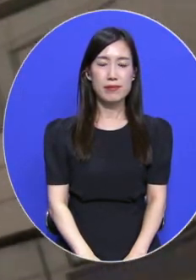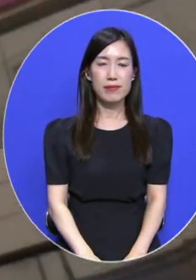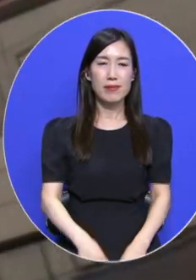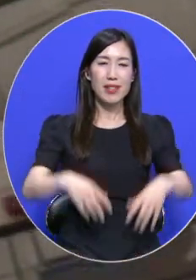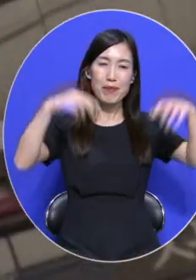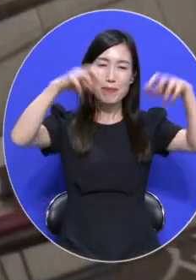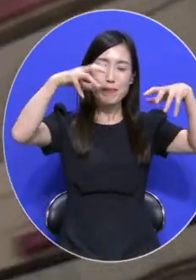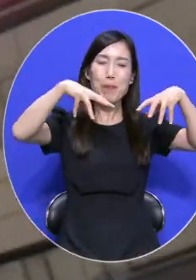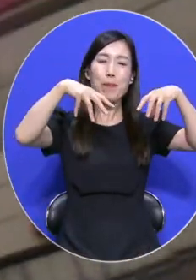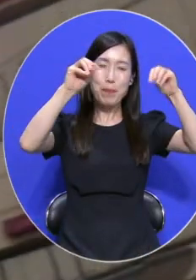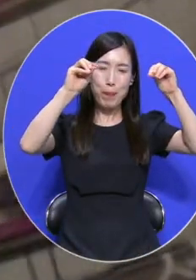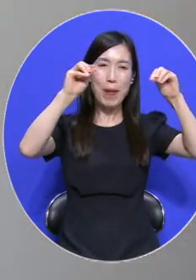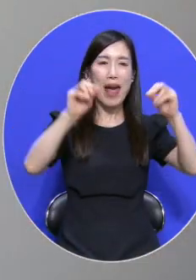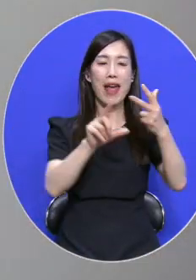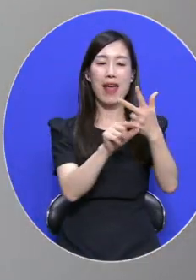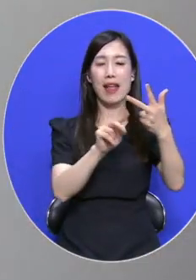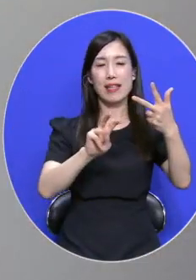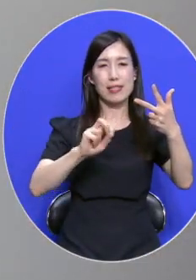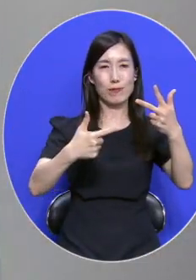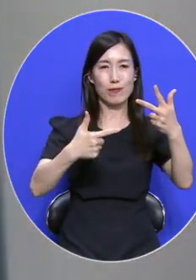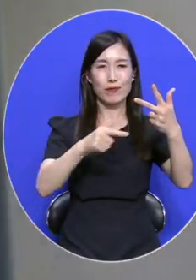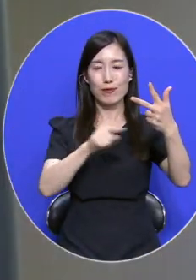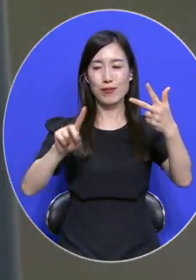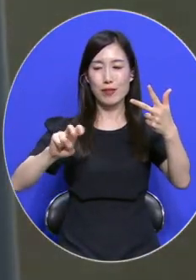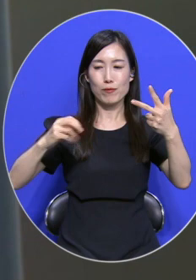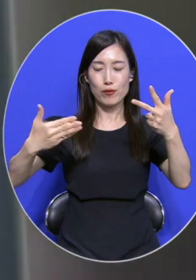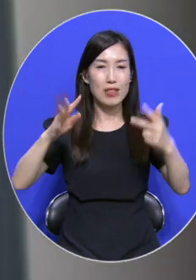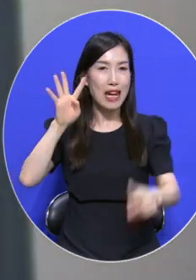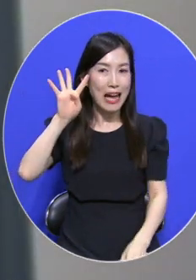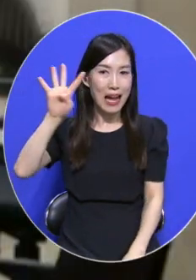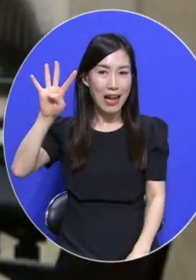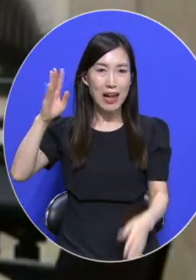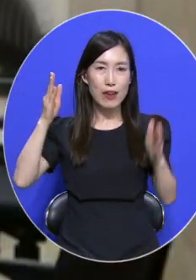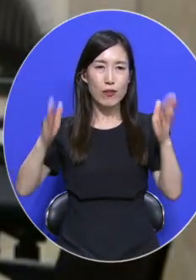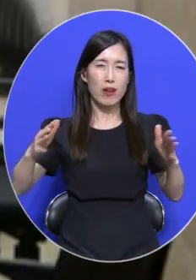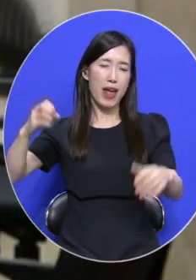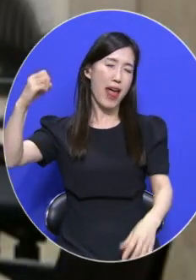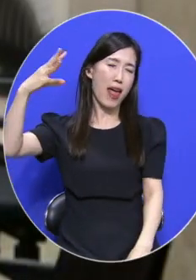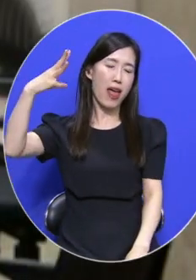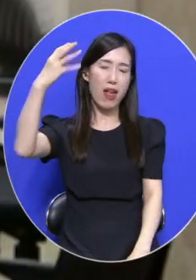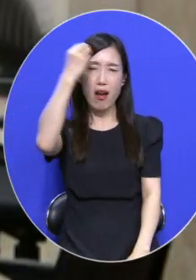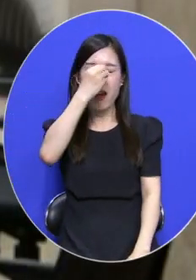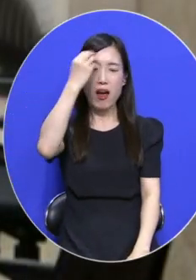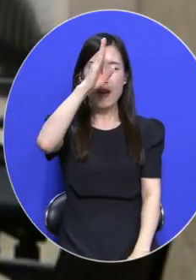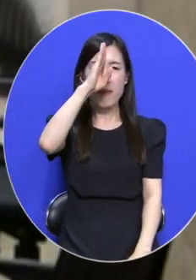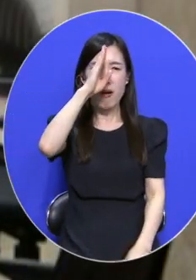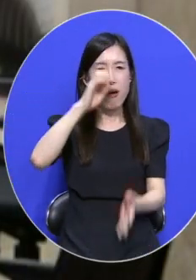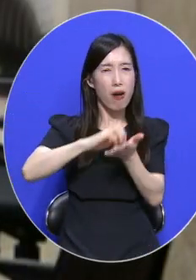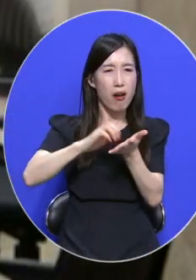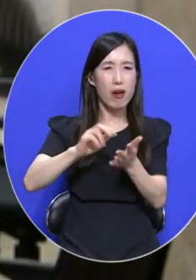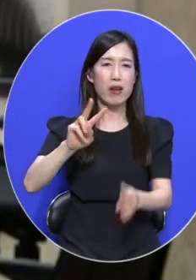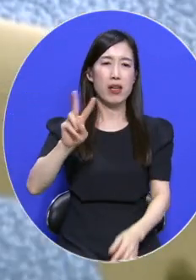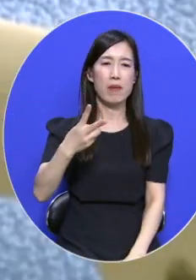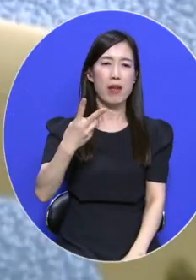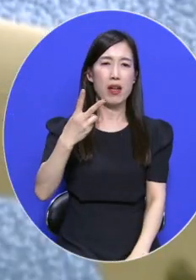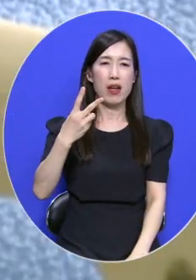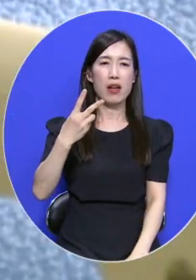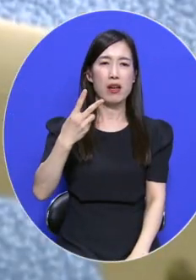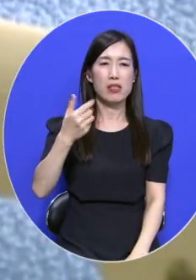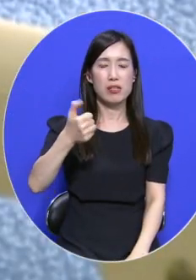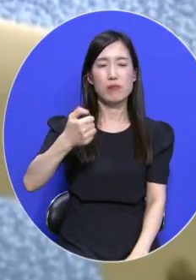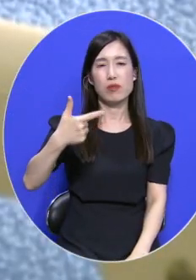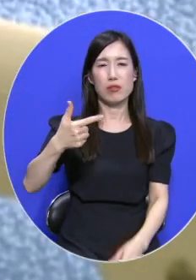장마가 끝난 지난 26일부터 29일까지 나흘 동안 발생한 온열 질환자는 255명.